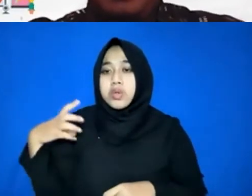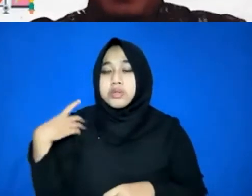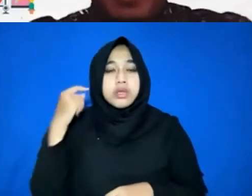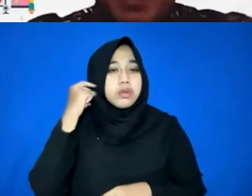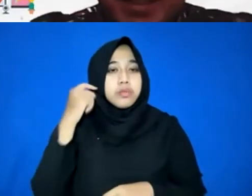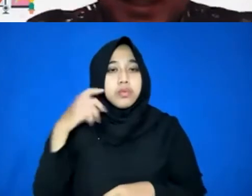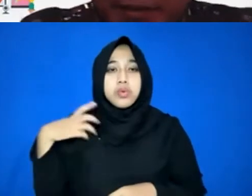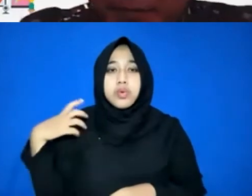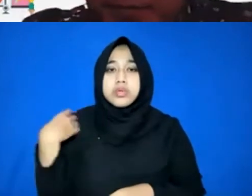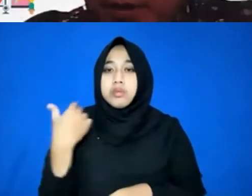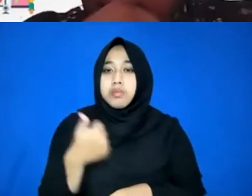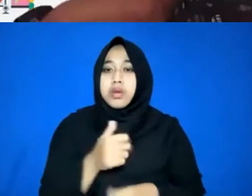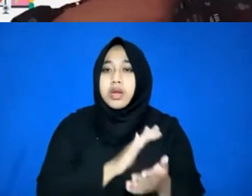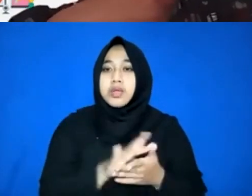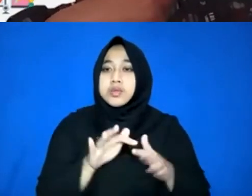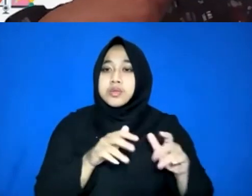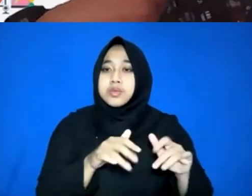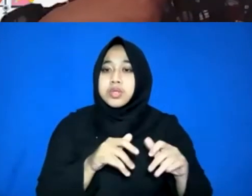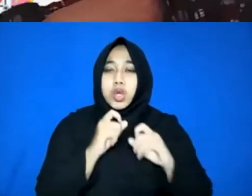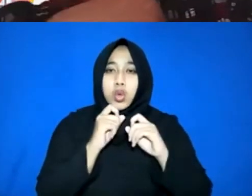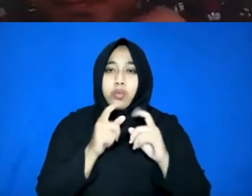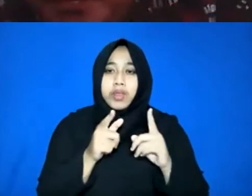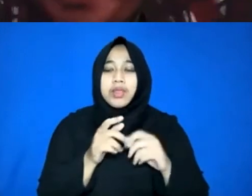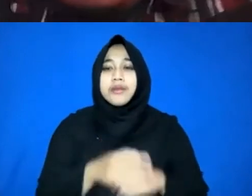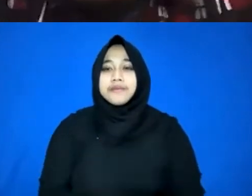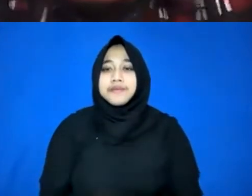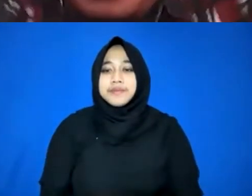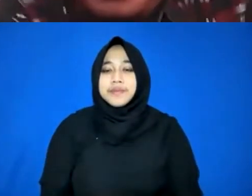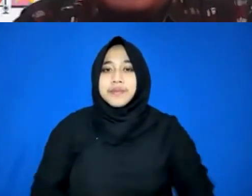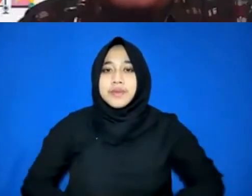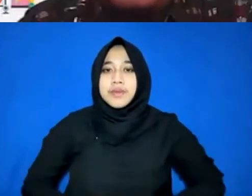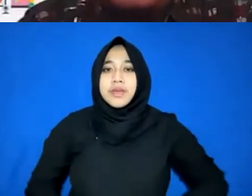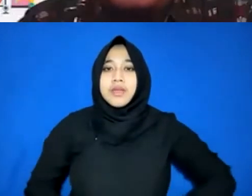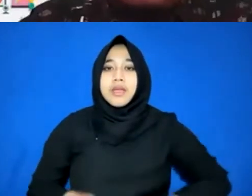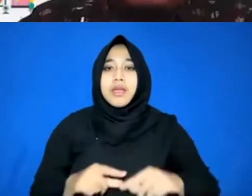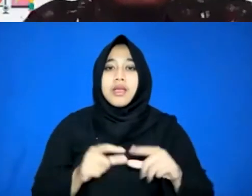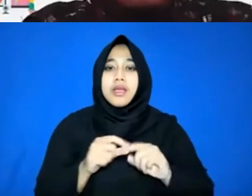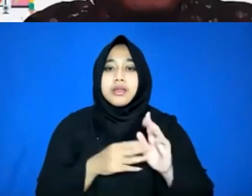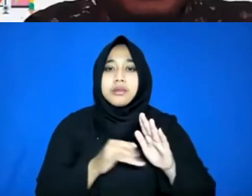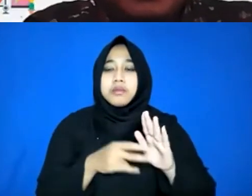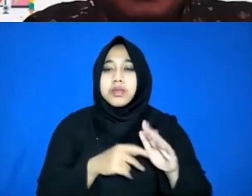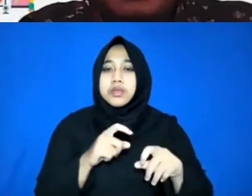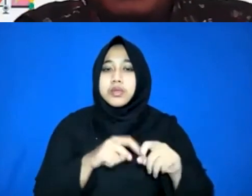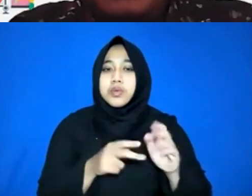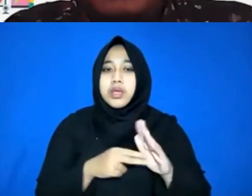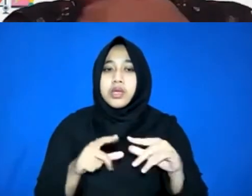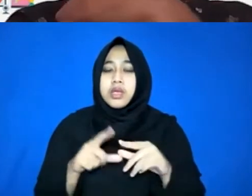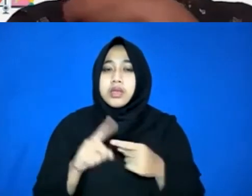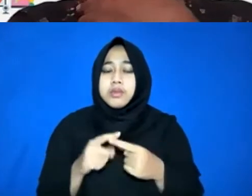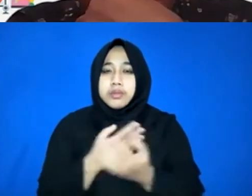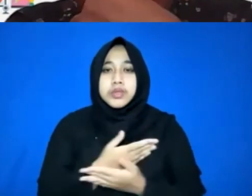boleh mengetikkan di kolom komentar kepada admin Q&A. Nah, teman-teman semua, Bapak Ibu